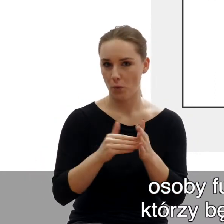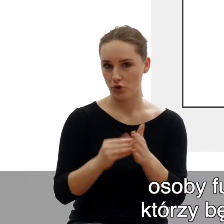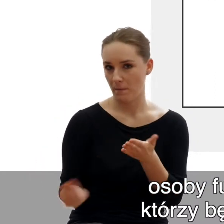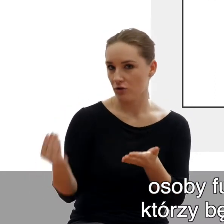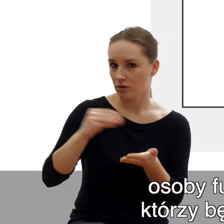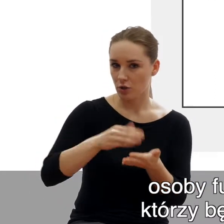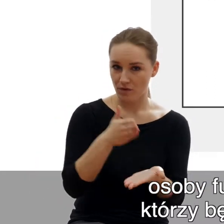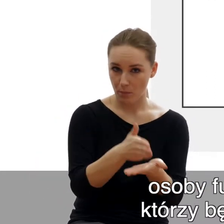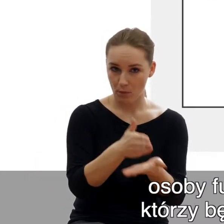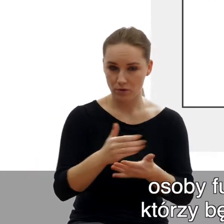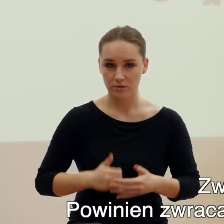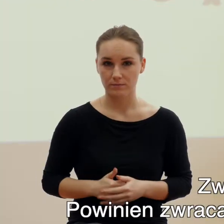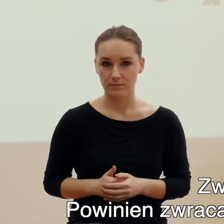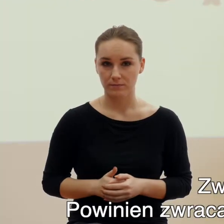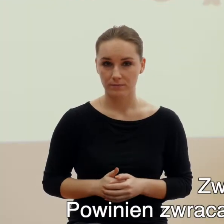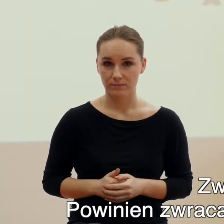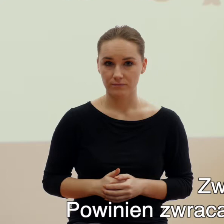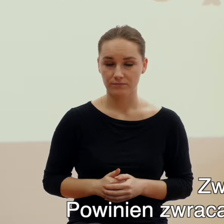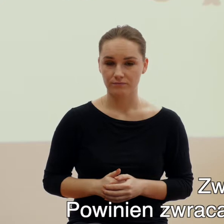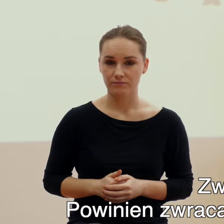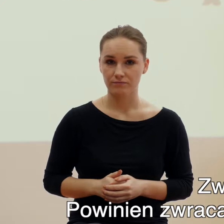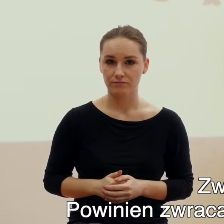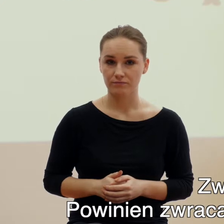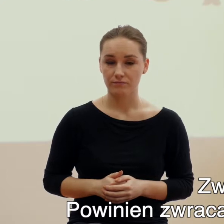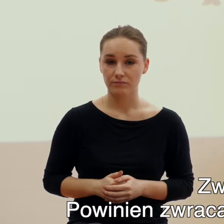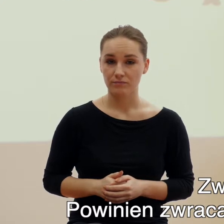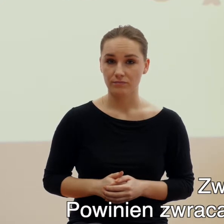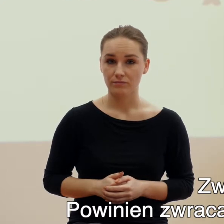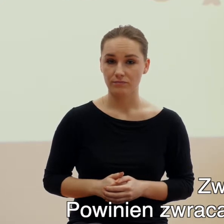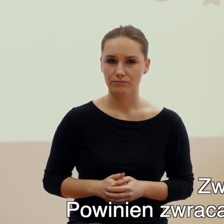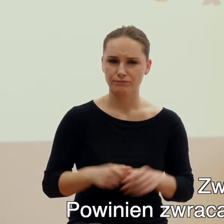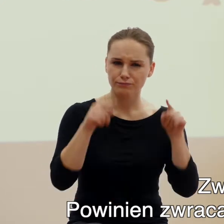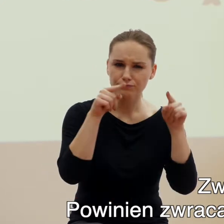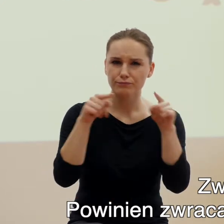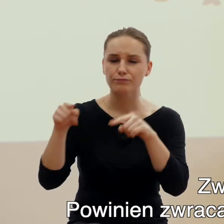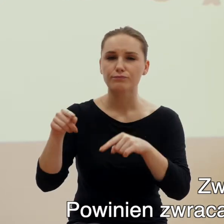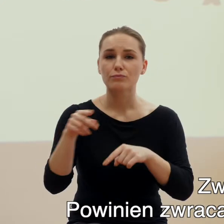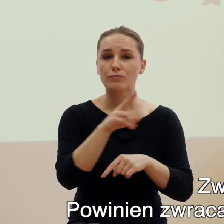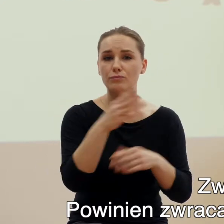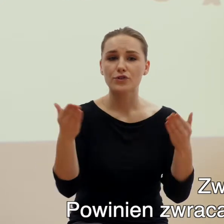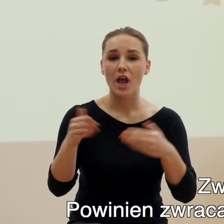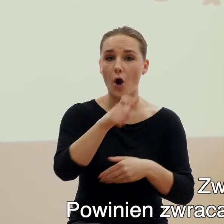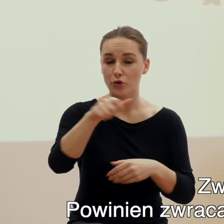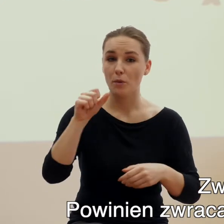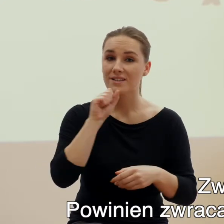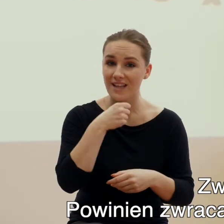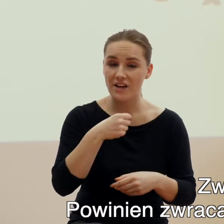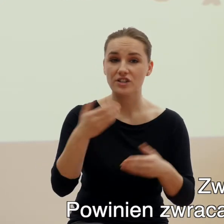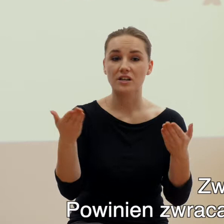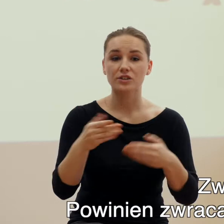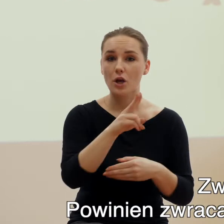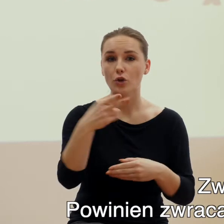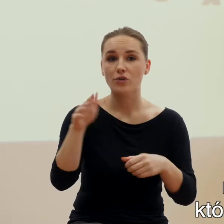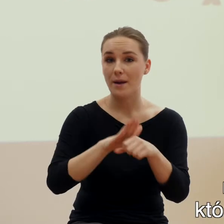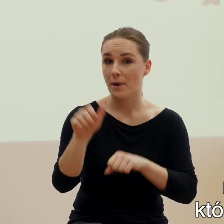dodatkowej pomocy. Zwracać uwagę na osoby starsze, powinien zwracać uwagę na osoby z